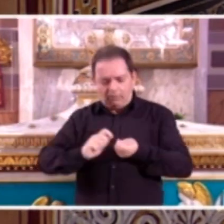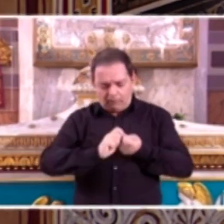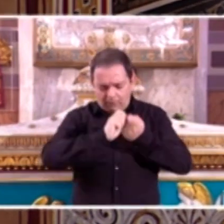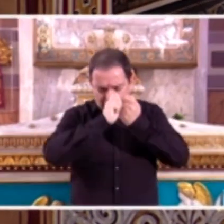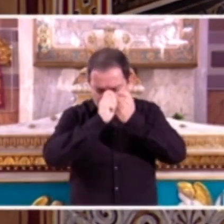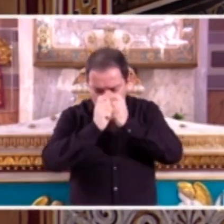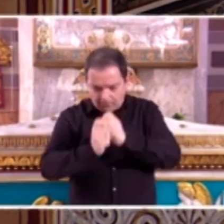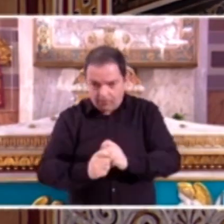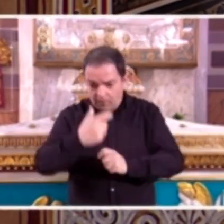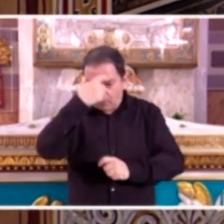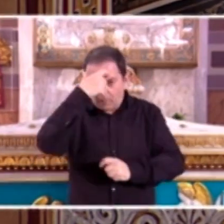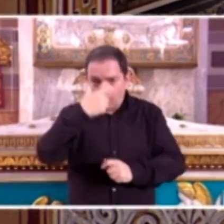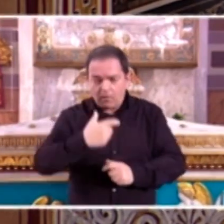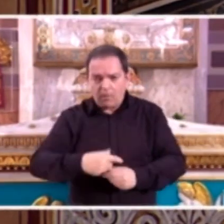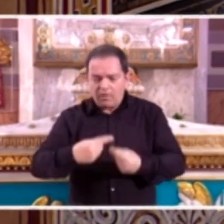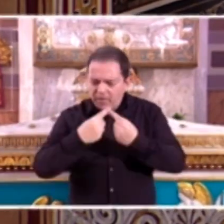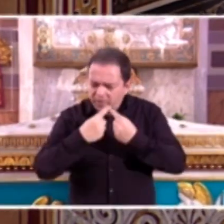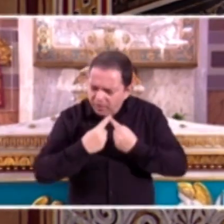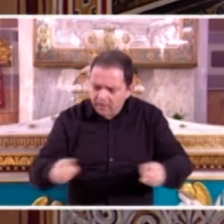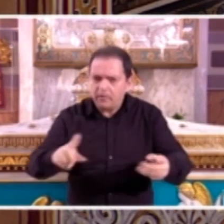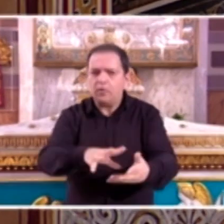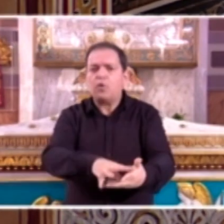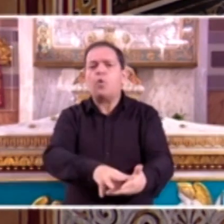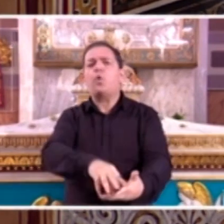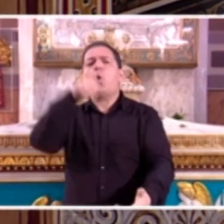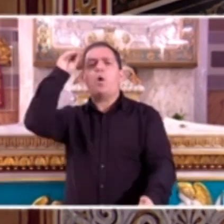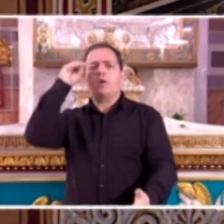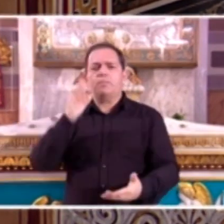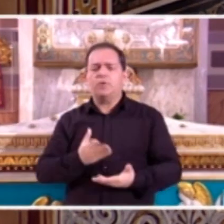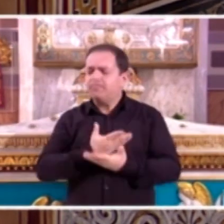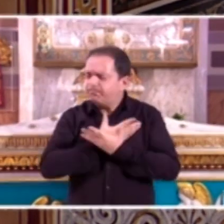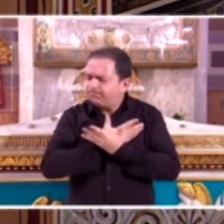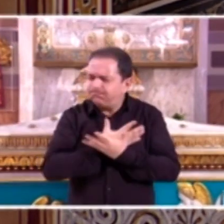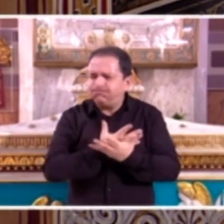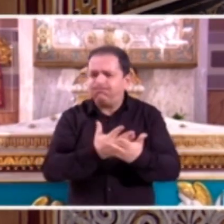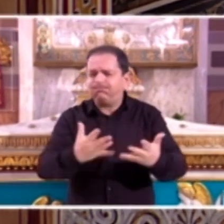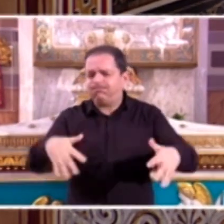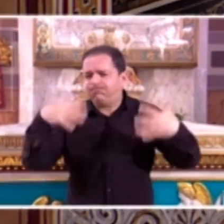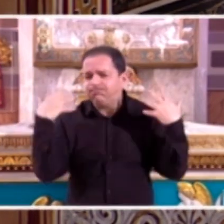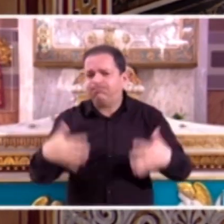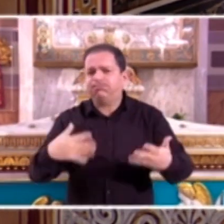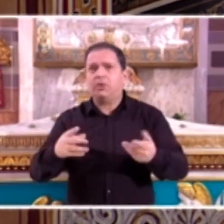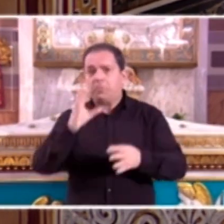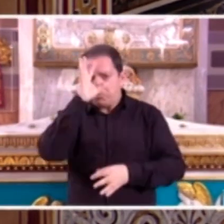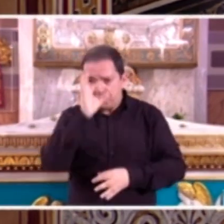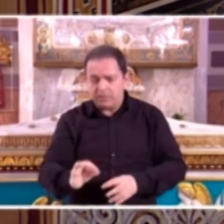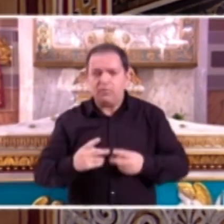αποκτά διαφορετικό νόημα, άπειρες διαστάσεις, αληθινή